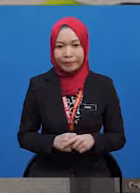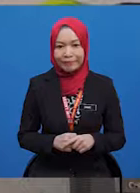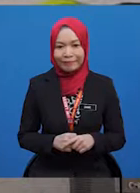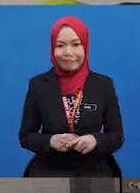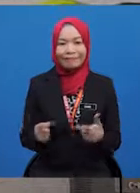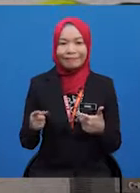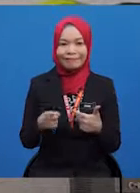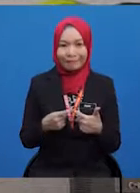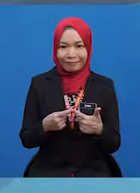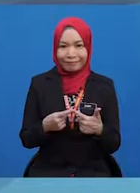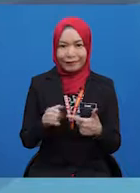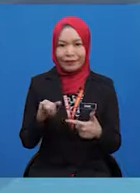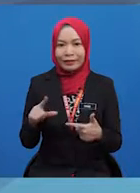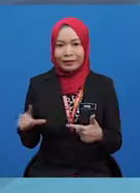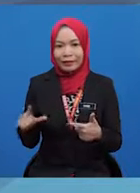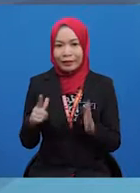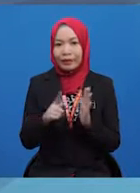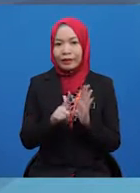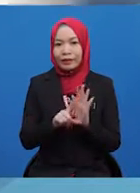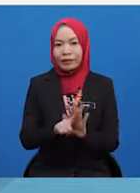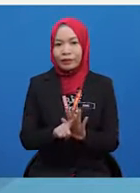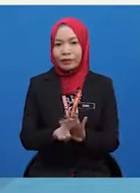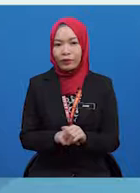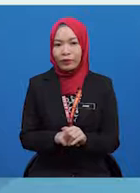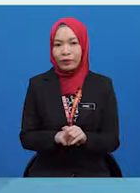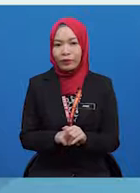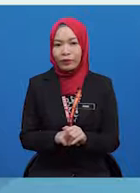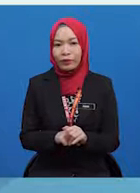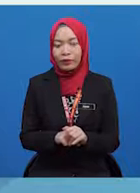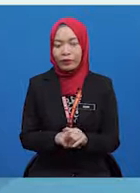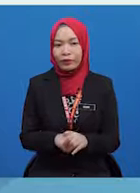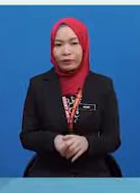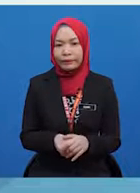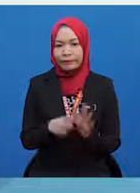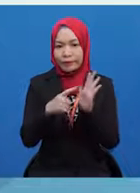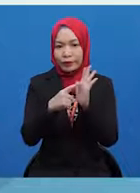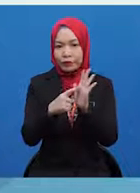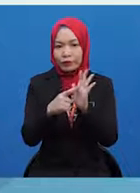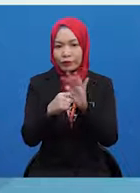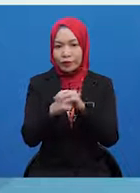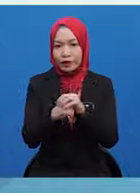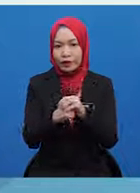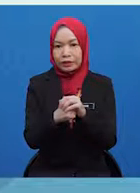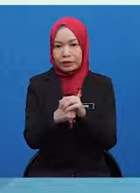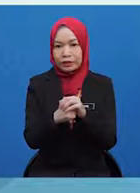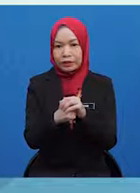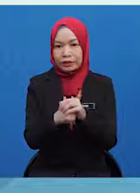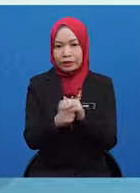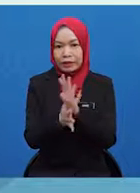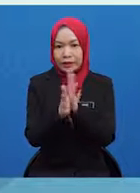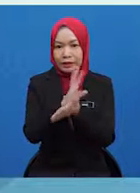Yang kedua ialah logo representasi. Ia dicipta berdasarkan rupa